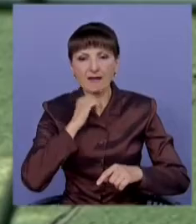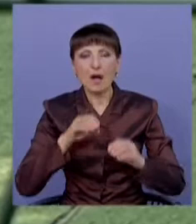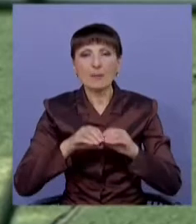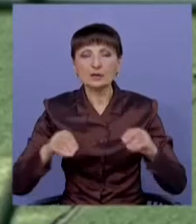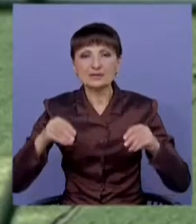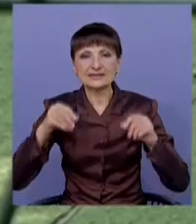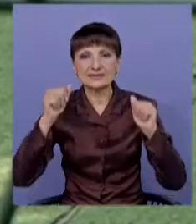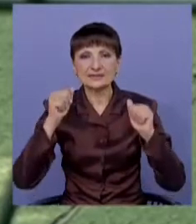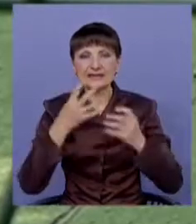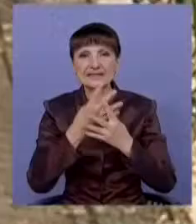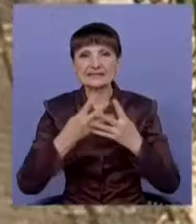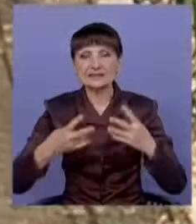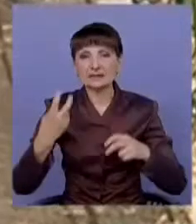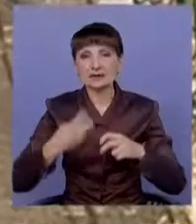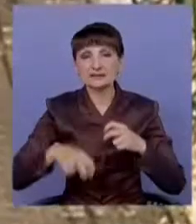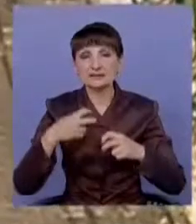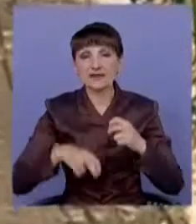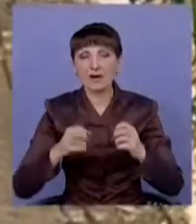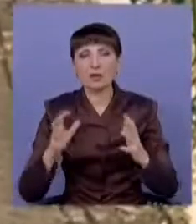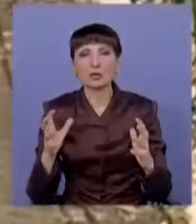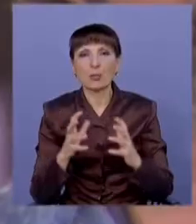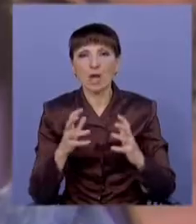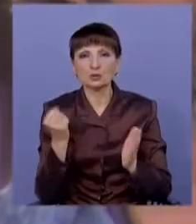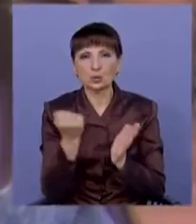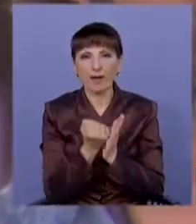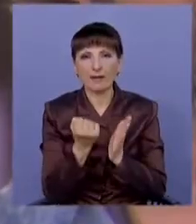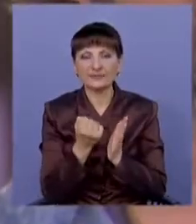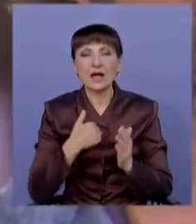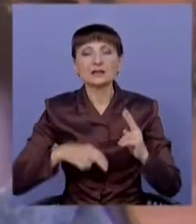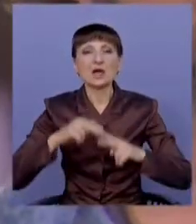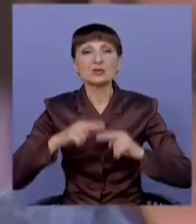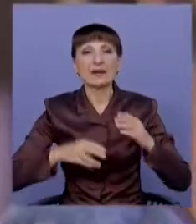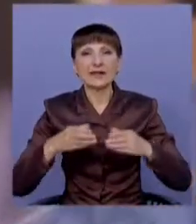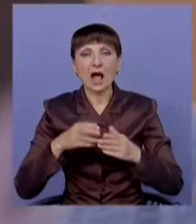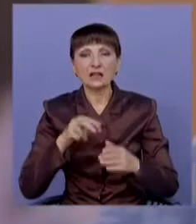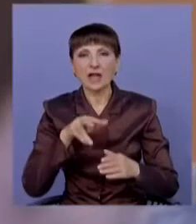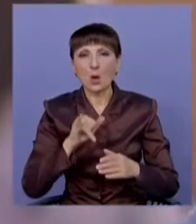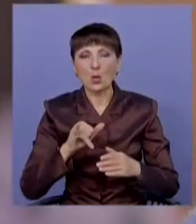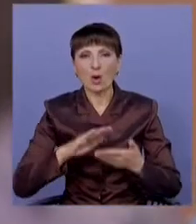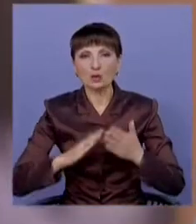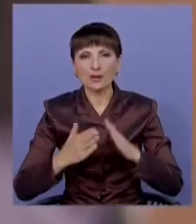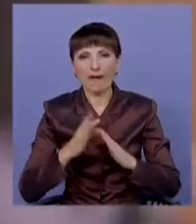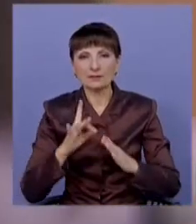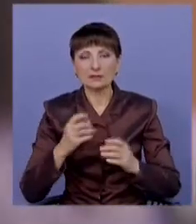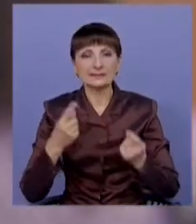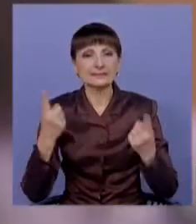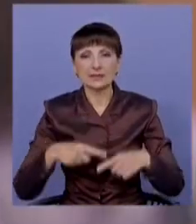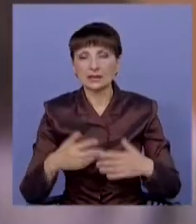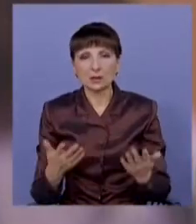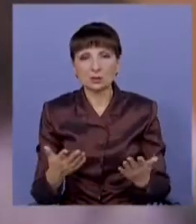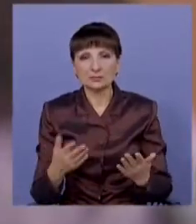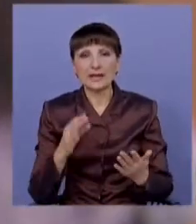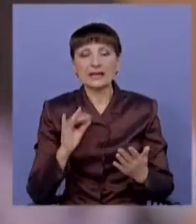а футбольная сетка разрывается от ударов мячом. Наш подрядчик «Алатау Констракшн» обанкротился.